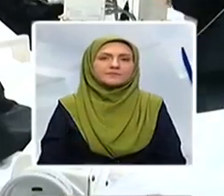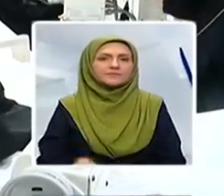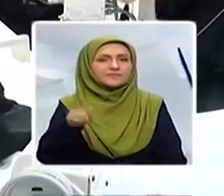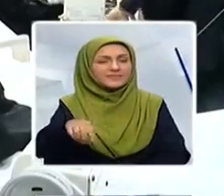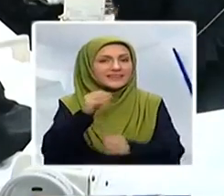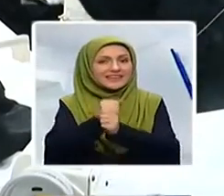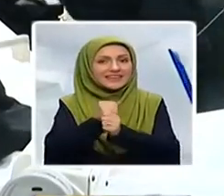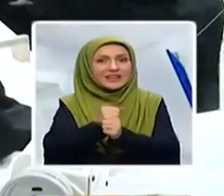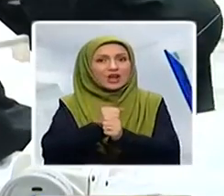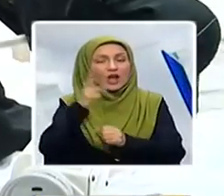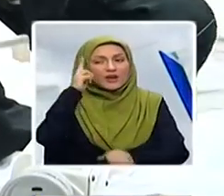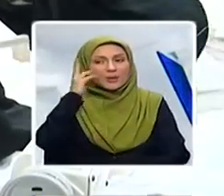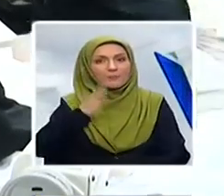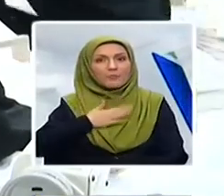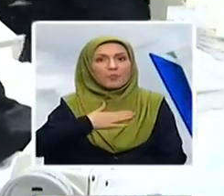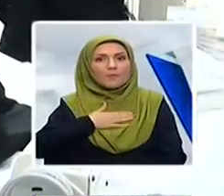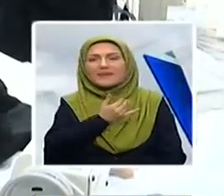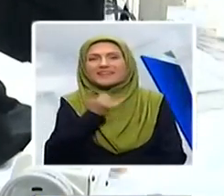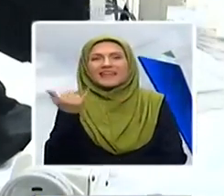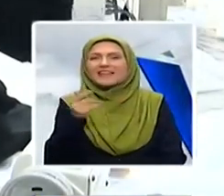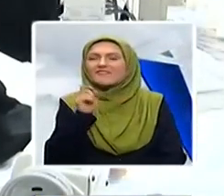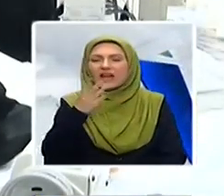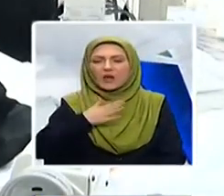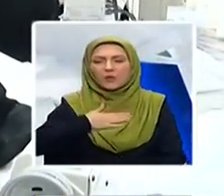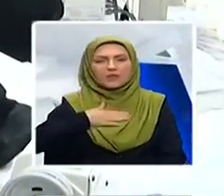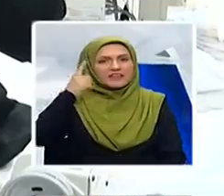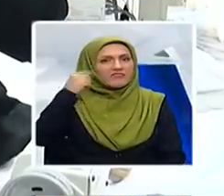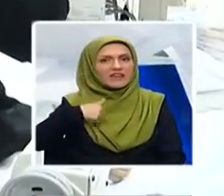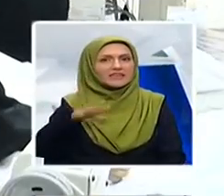که شخص خودتو در نظر نگیری، گذشت و ایثاری